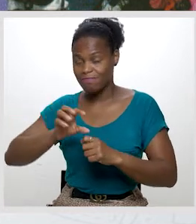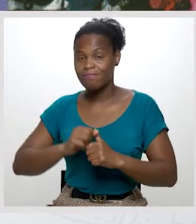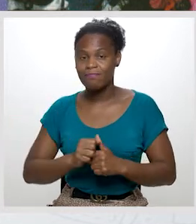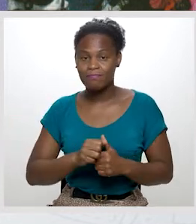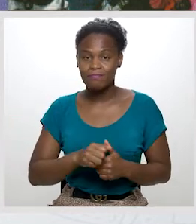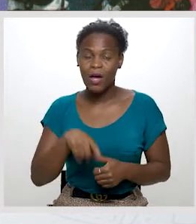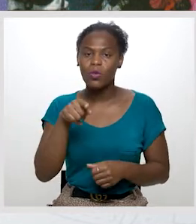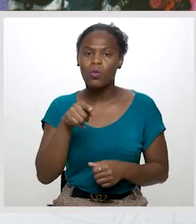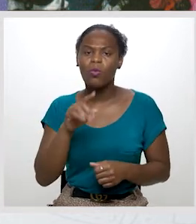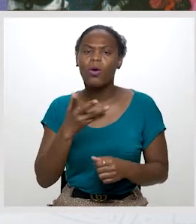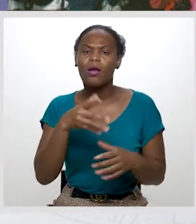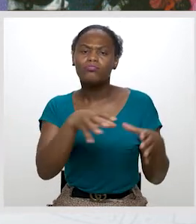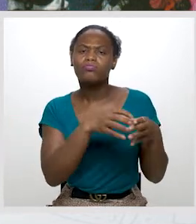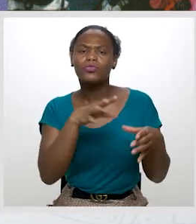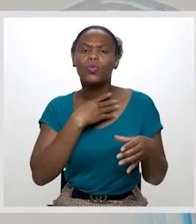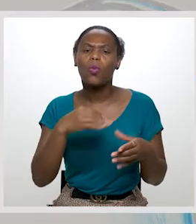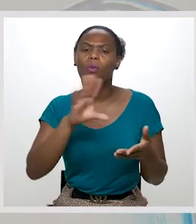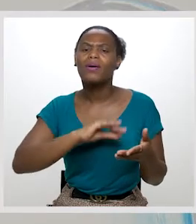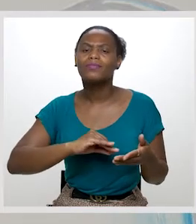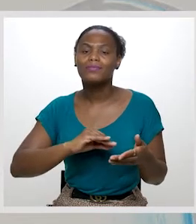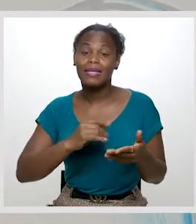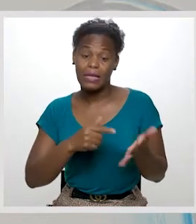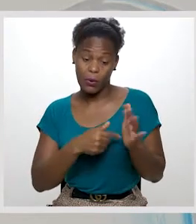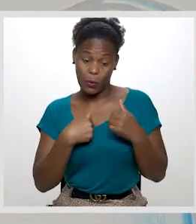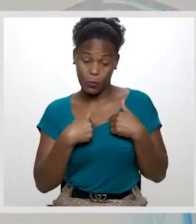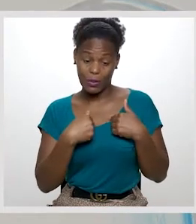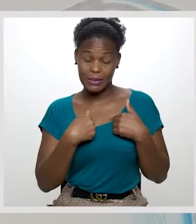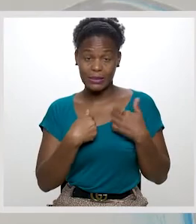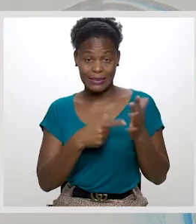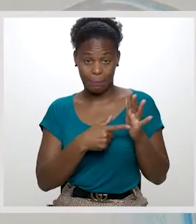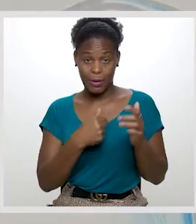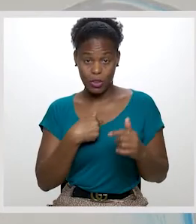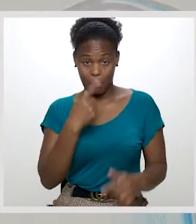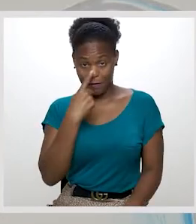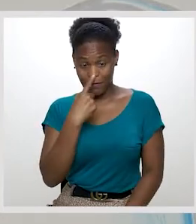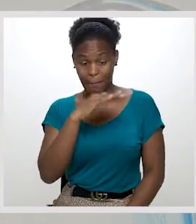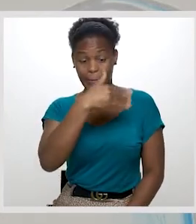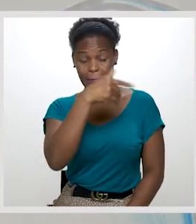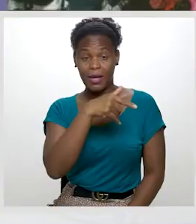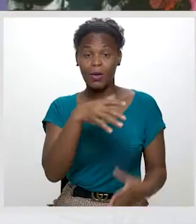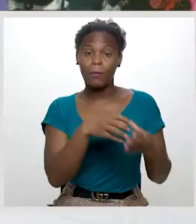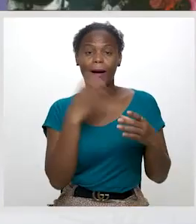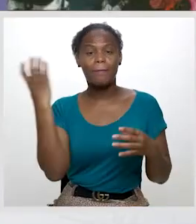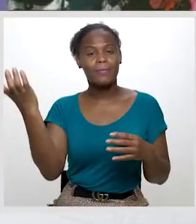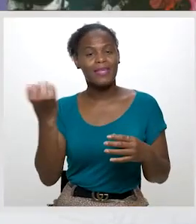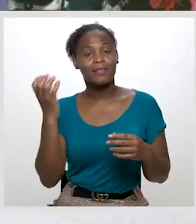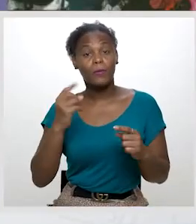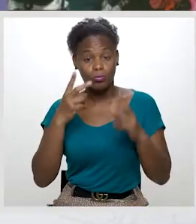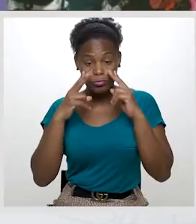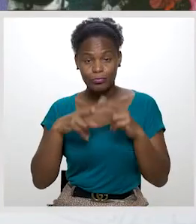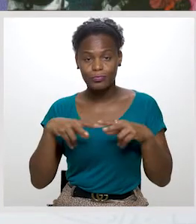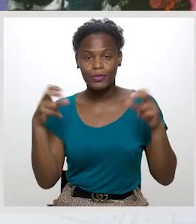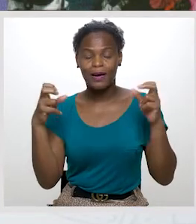pays. Et toi, quelle classe tu aimes? Moi, par exemple, je préfère la première, la